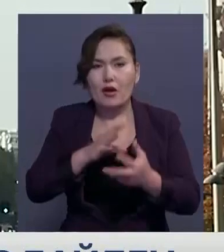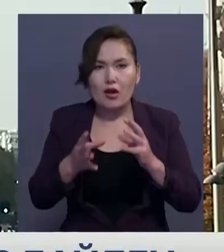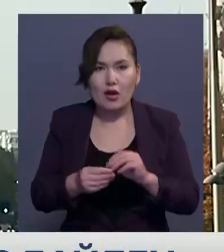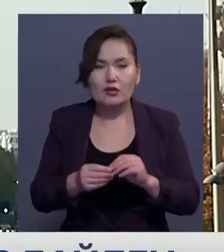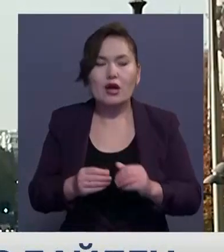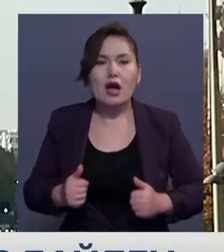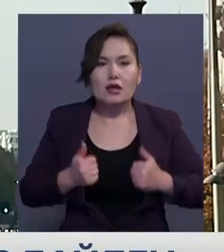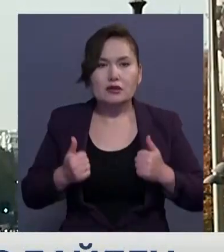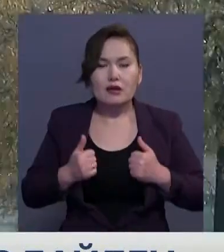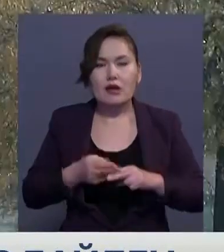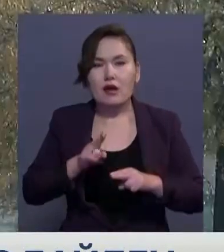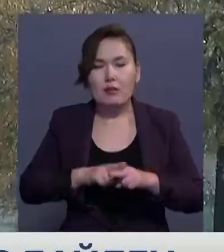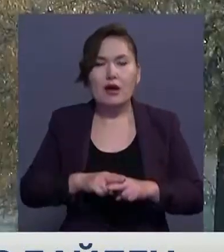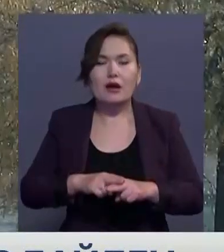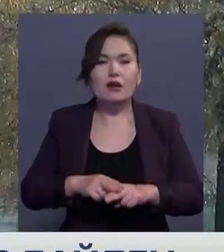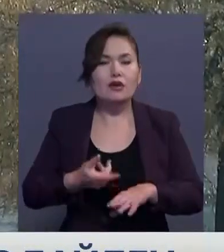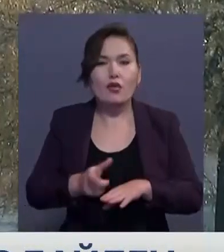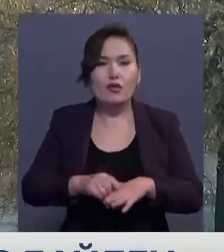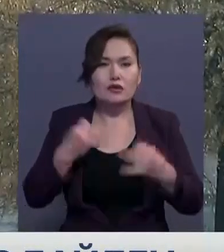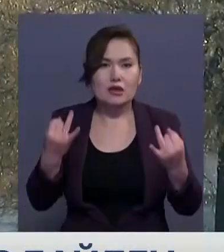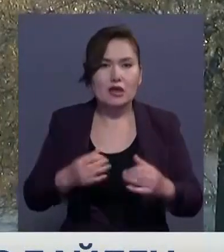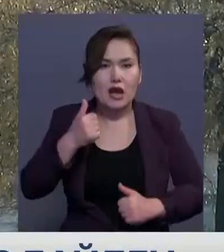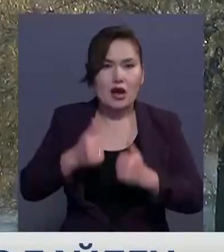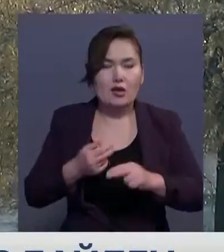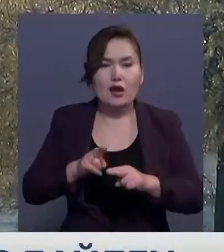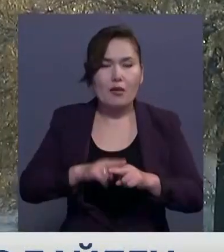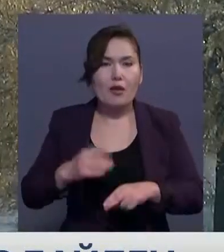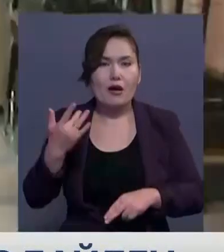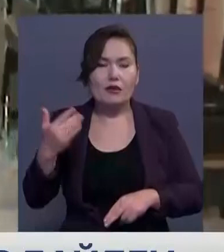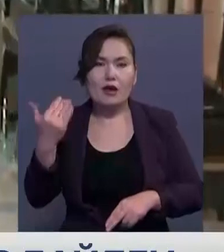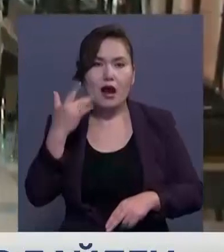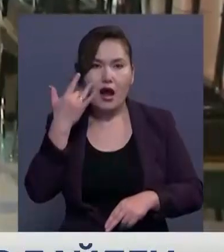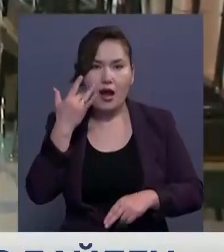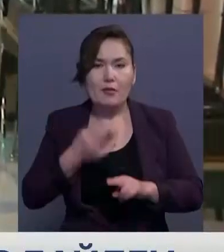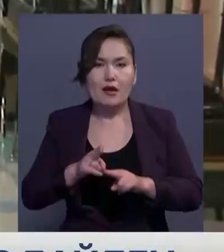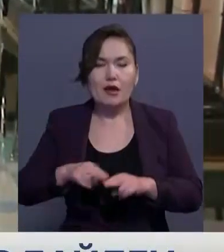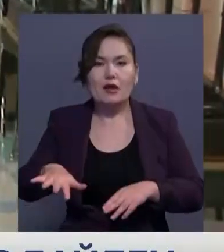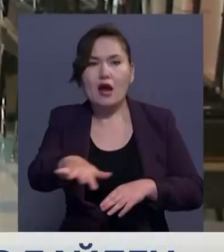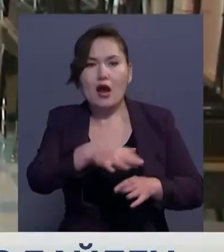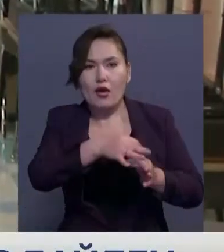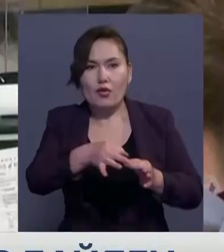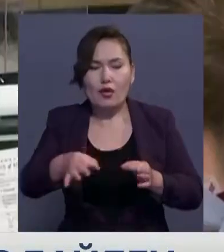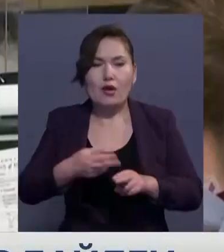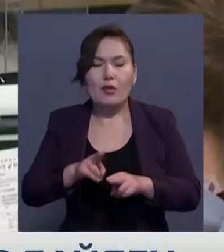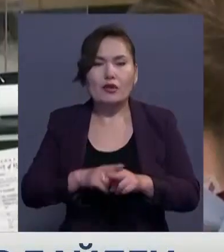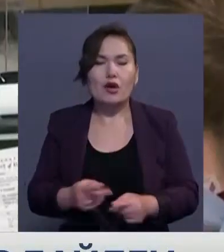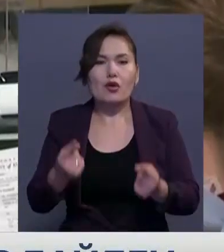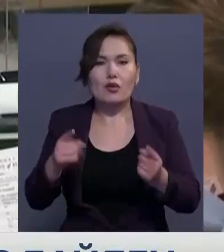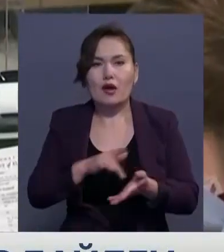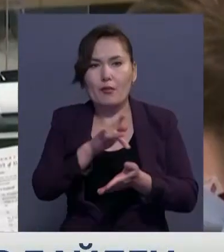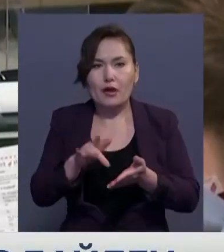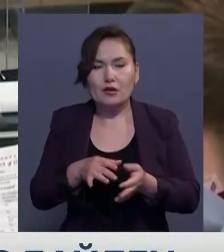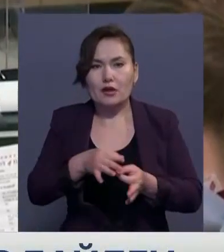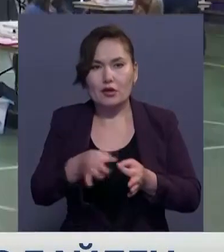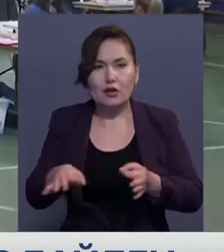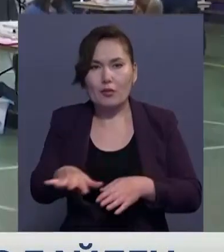ұмтылды. Алайда сайлаудың тартысты болғаны сонша тараптардың соңғы күресі Невада мен Солтүстік Каролина, Пенсильвания, Висконсин